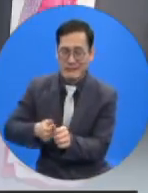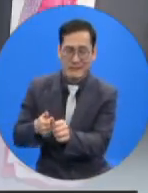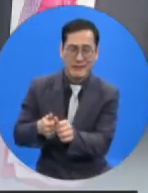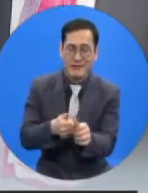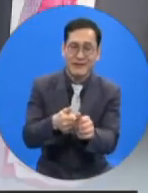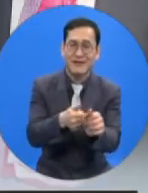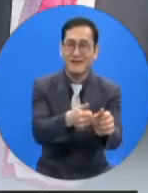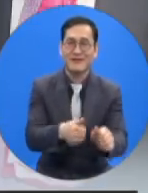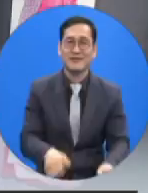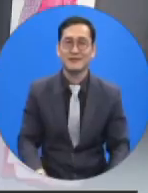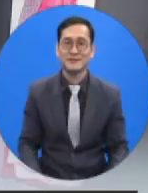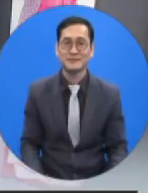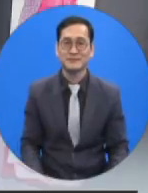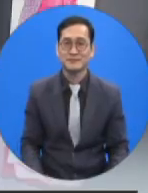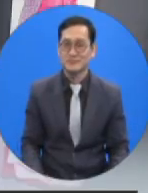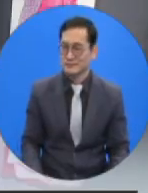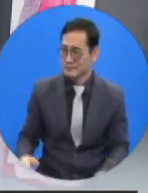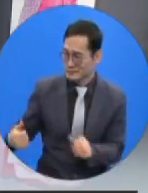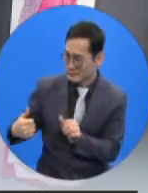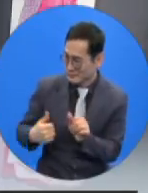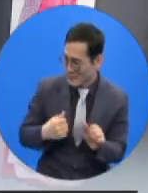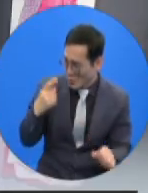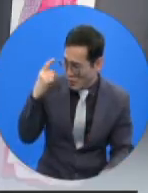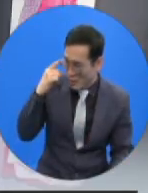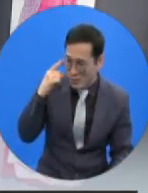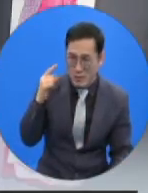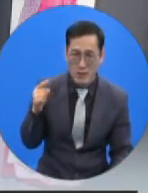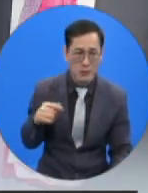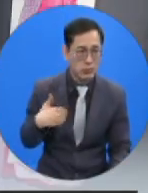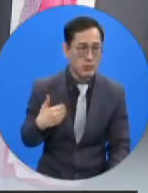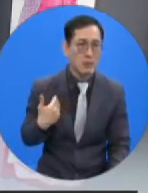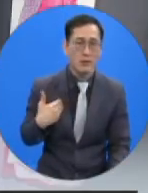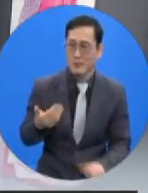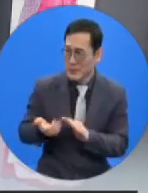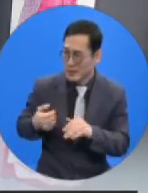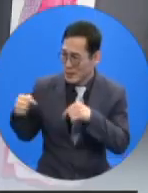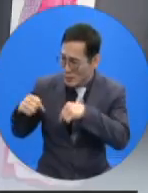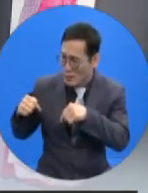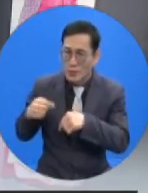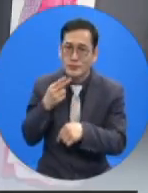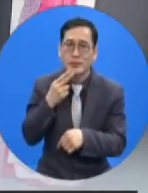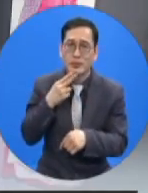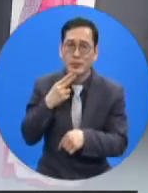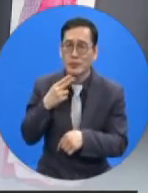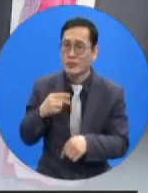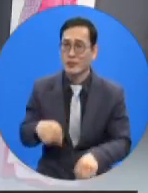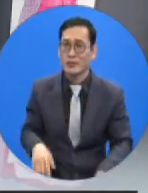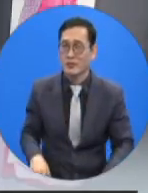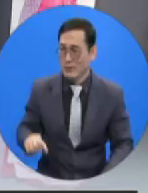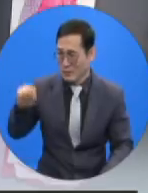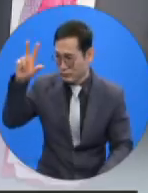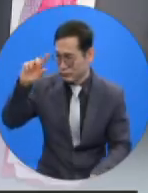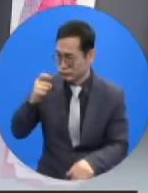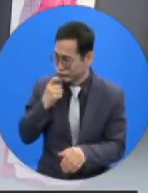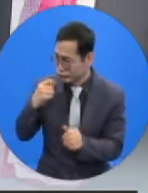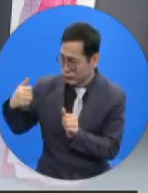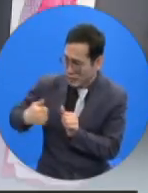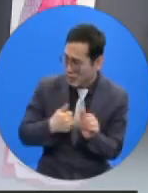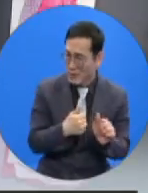물어보니까 왜 왔는지 모르겠다. 일방적으로 오셨다. 사전 협의 없었다. 오고 싶어서 온 것 같은데 어떻게 될지 모르겠다.